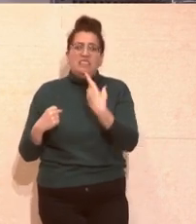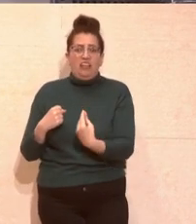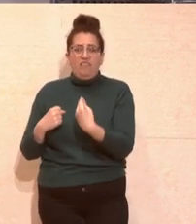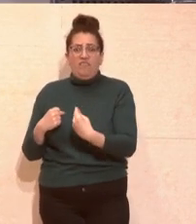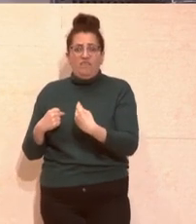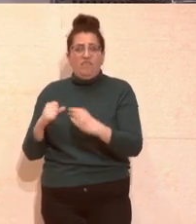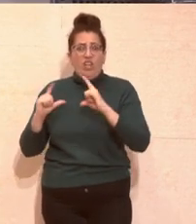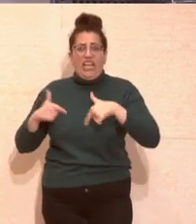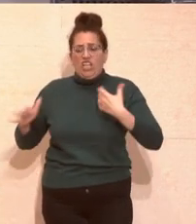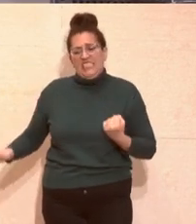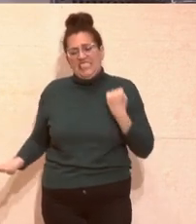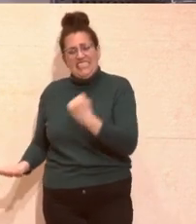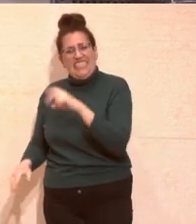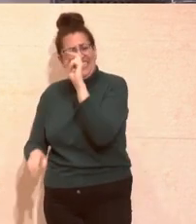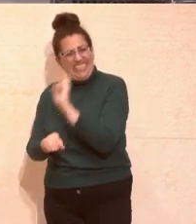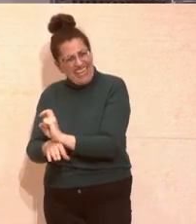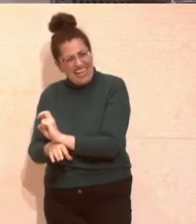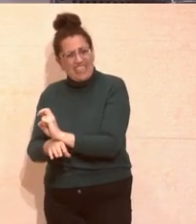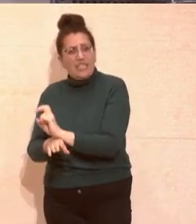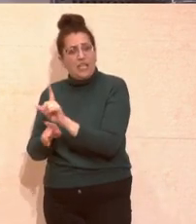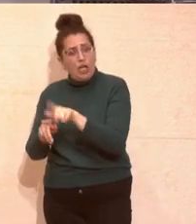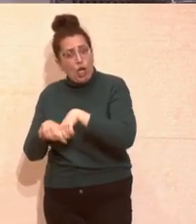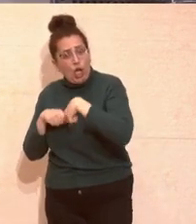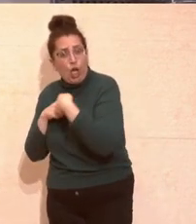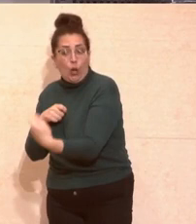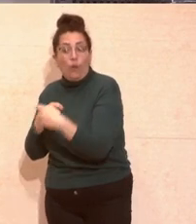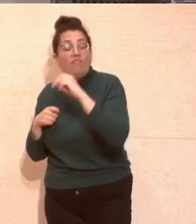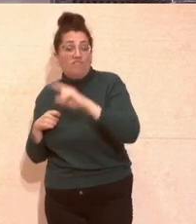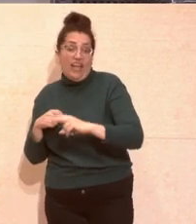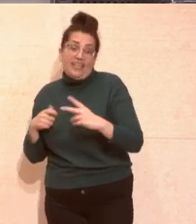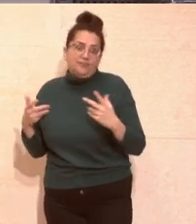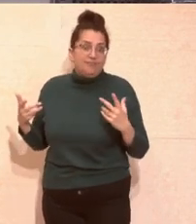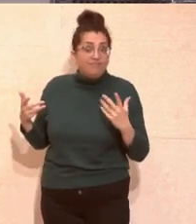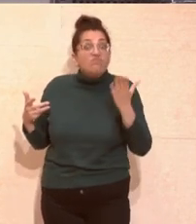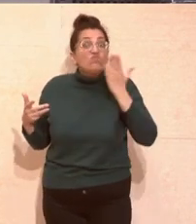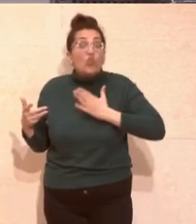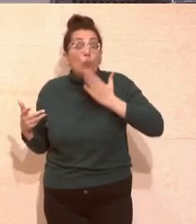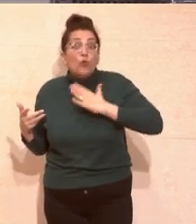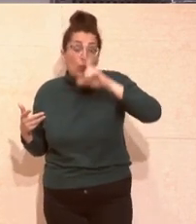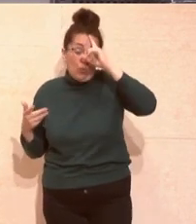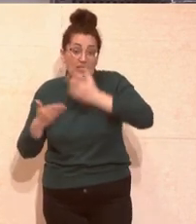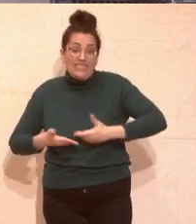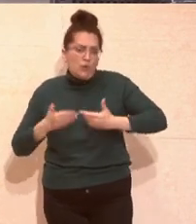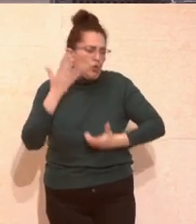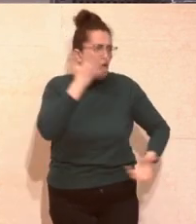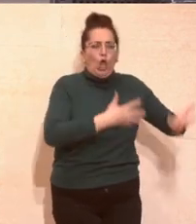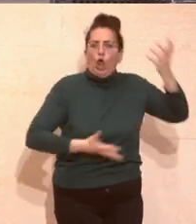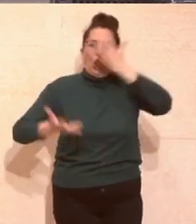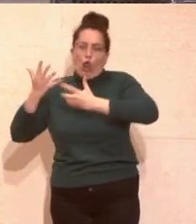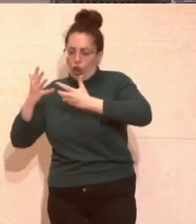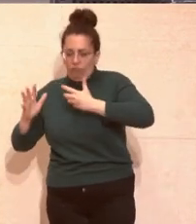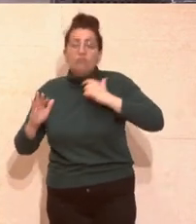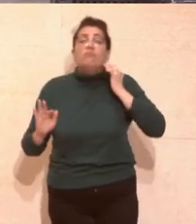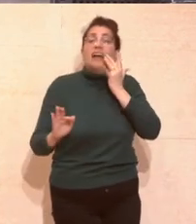l'école, c'était véritablement quelque chose qui leur a permis de survivre un petit peu à ce bouleversement. Les adolescents, ça a été plus